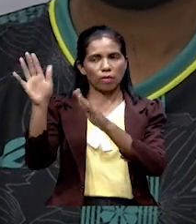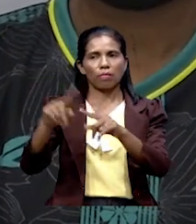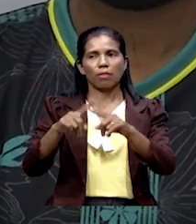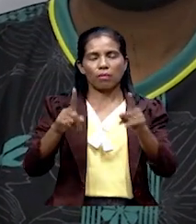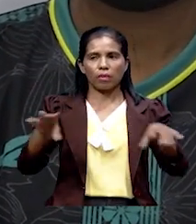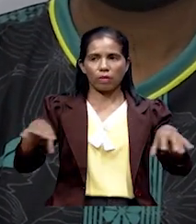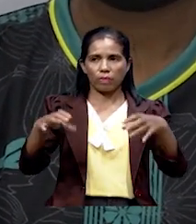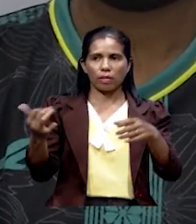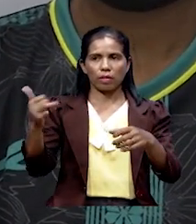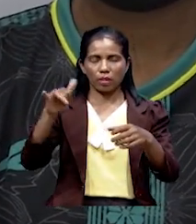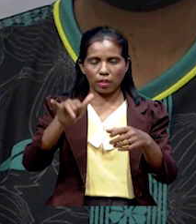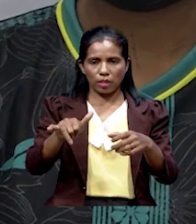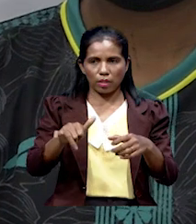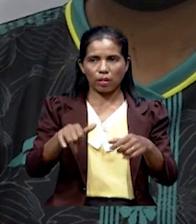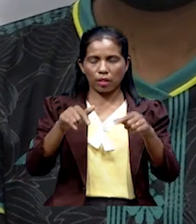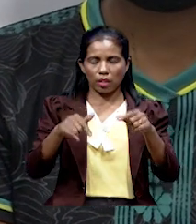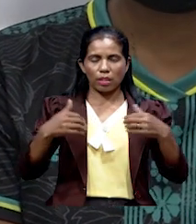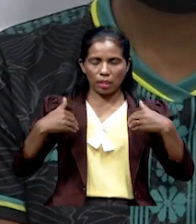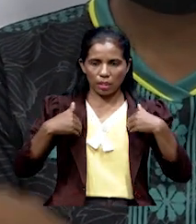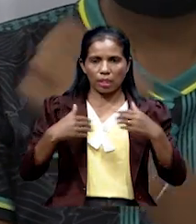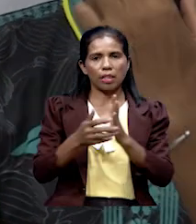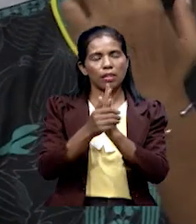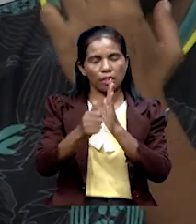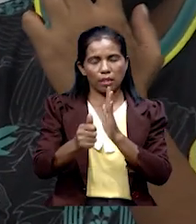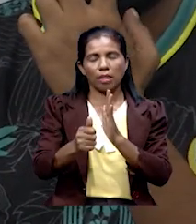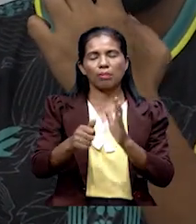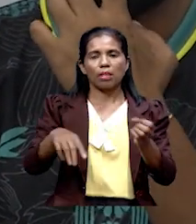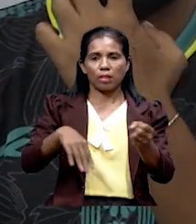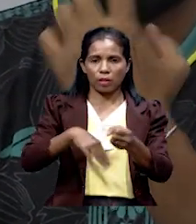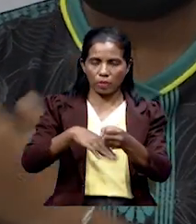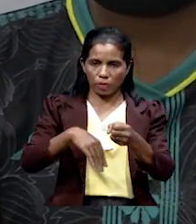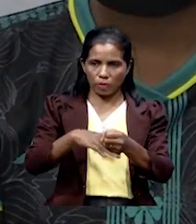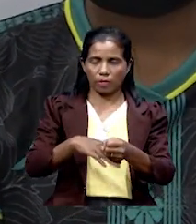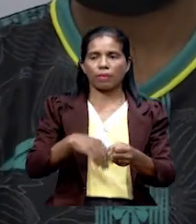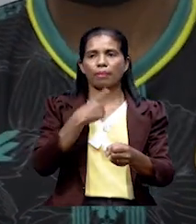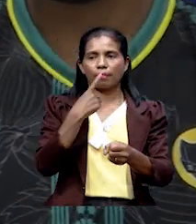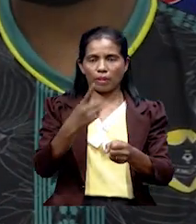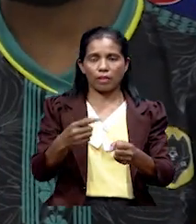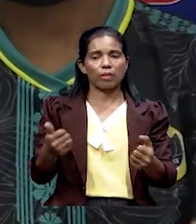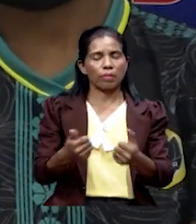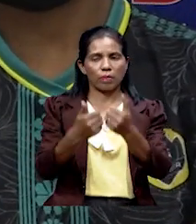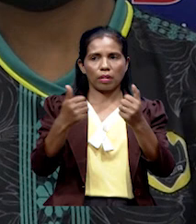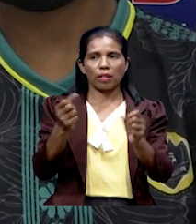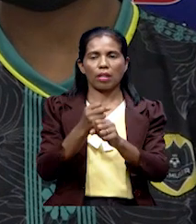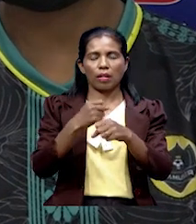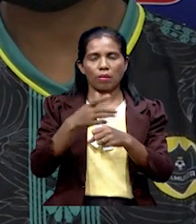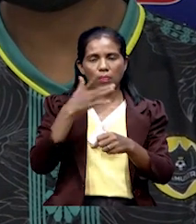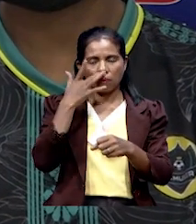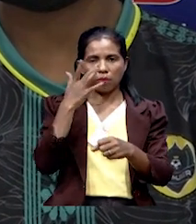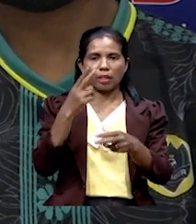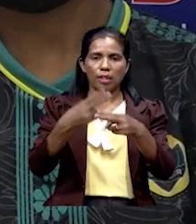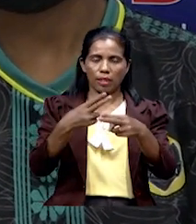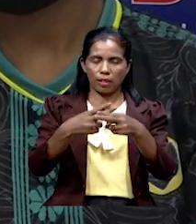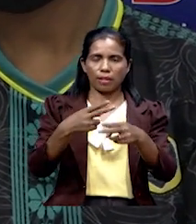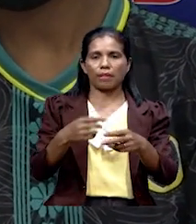ba sira nebe ma iha talento ba jogo nia na fatin kontribui ba iha desportu atu nune bel hamorin tang itania nasau